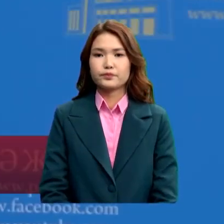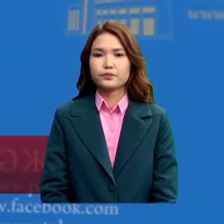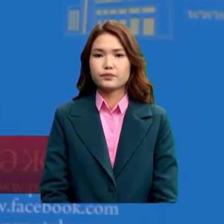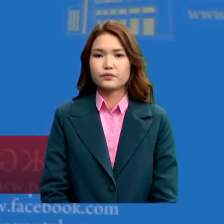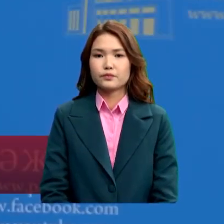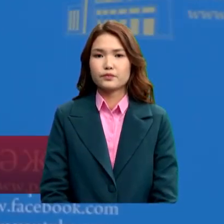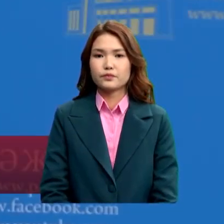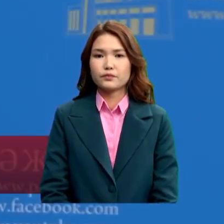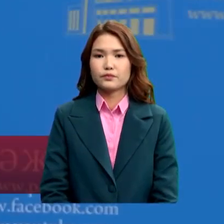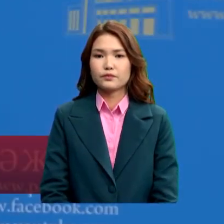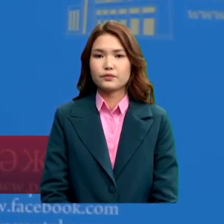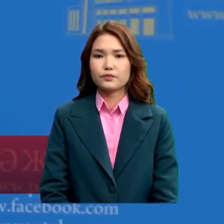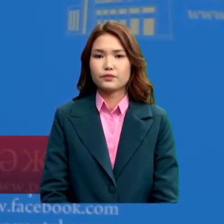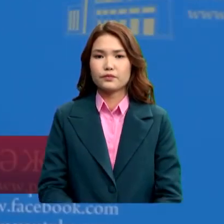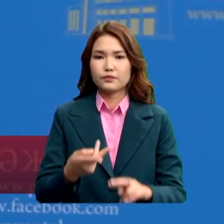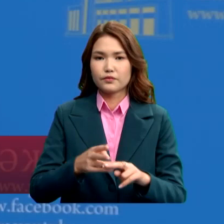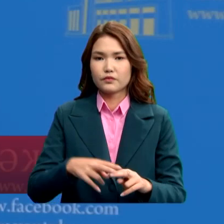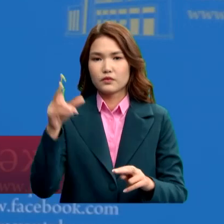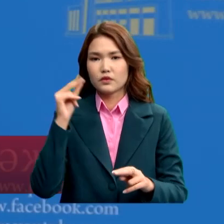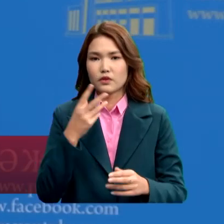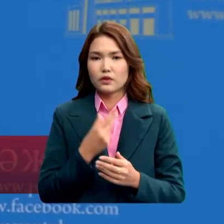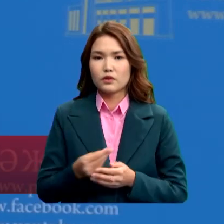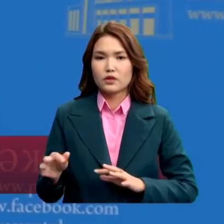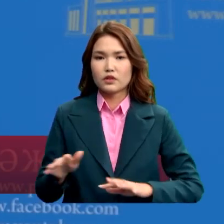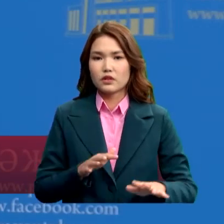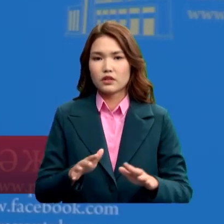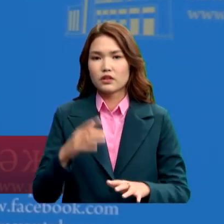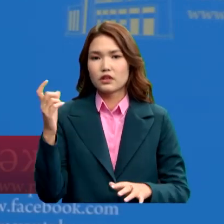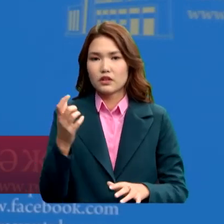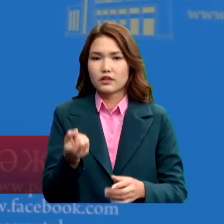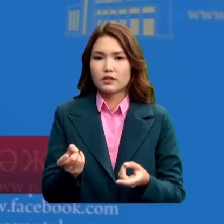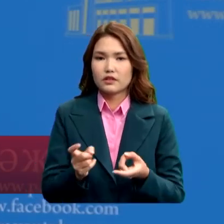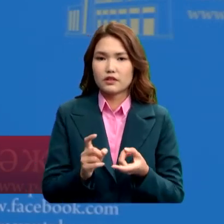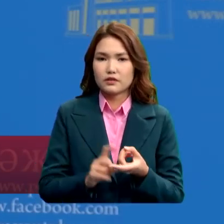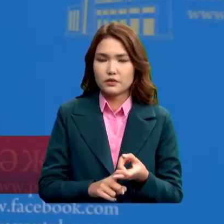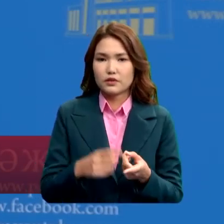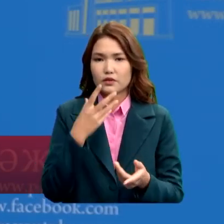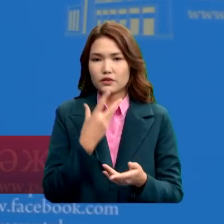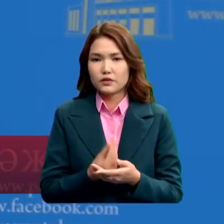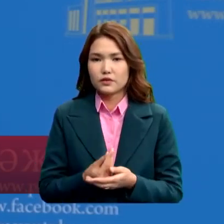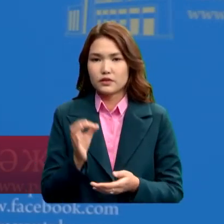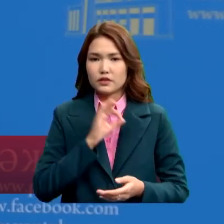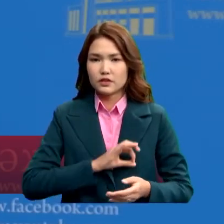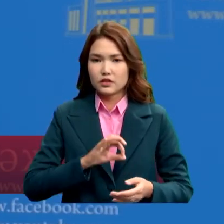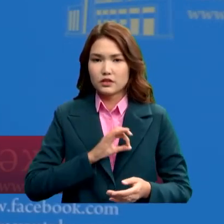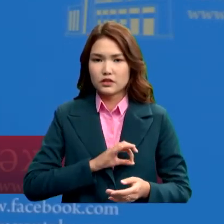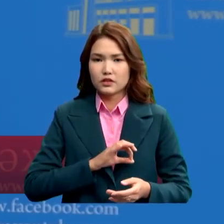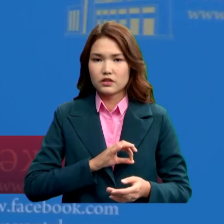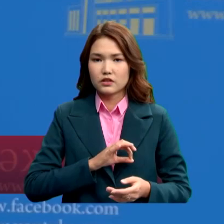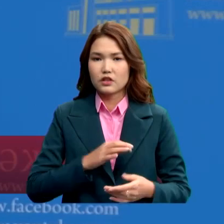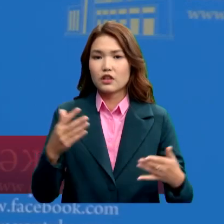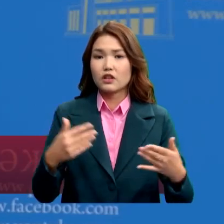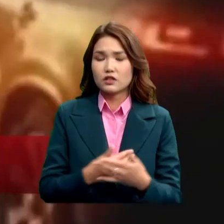Работают сезонные рабочие в строительном секторе и так далее, Ну, так называемые гастарбайтеры, да? Министрдің